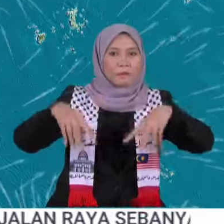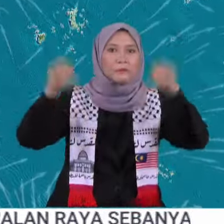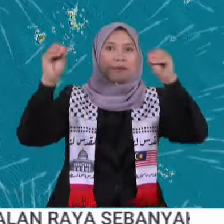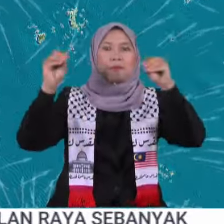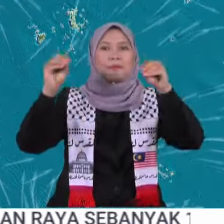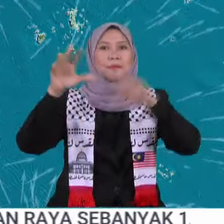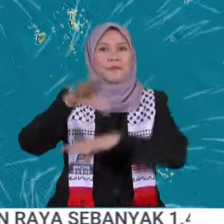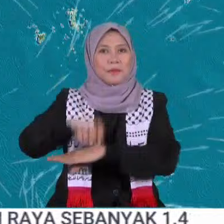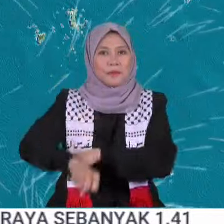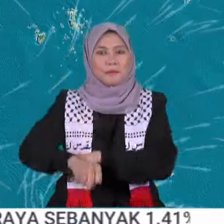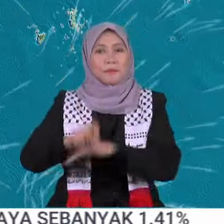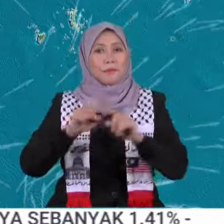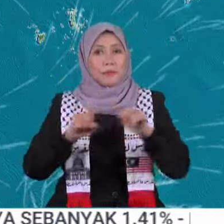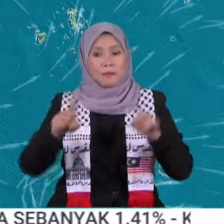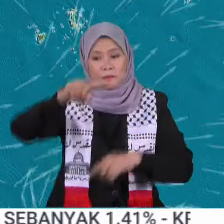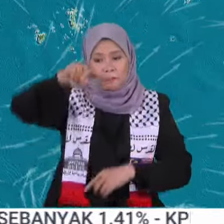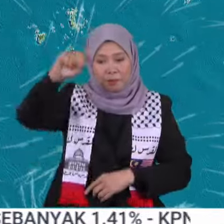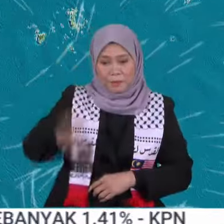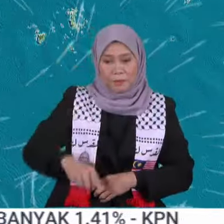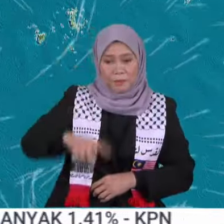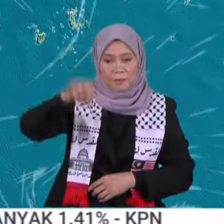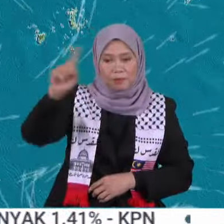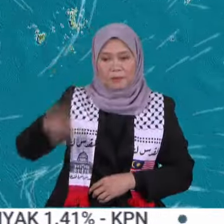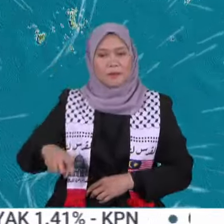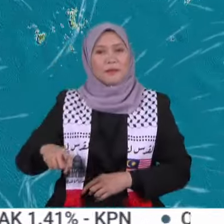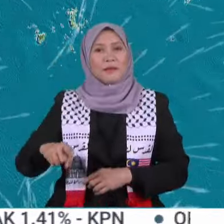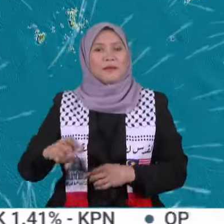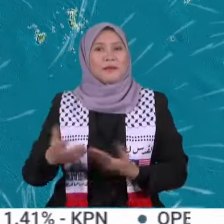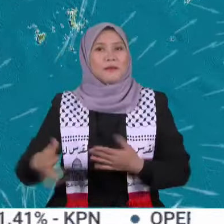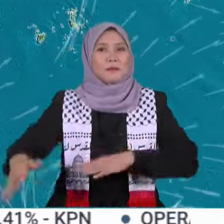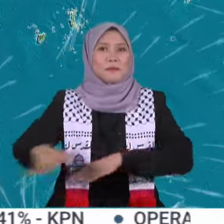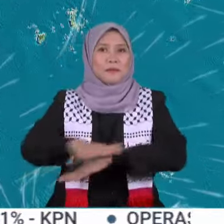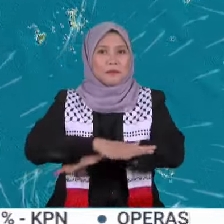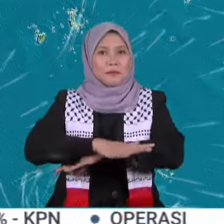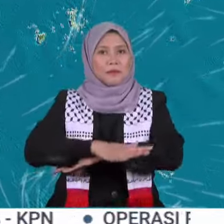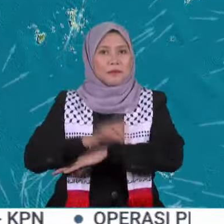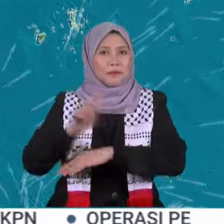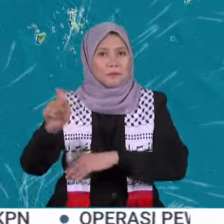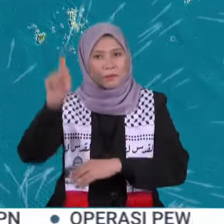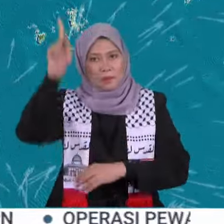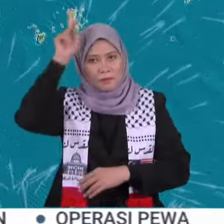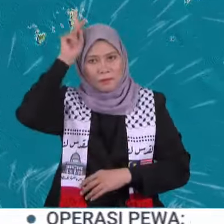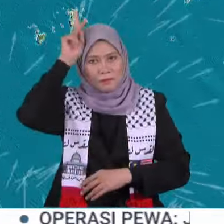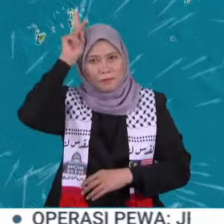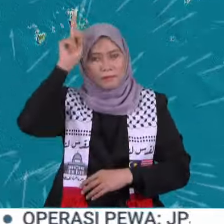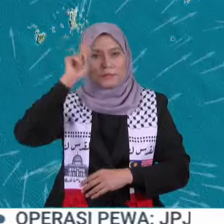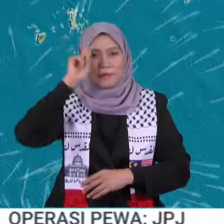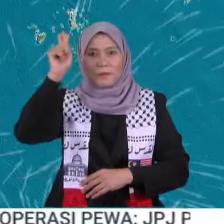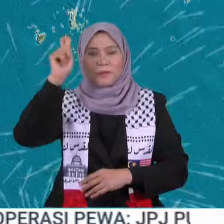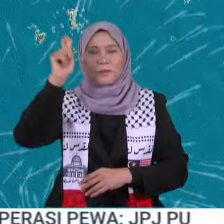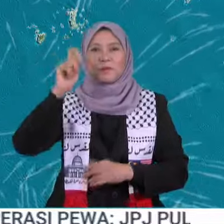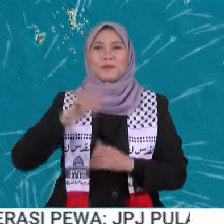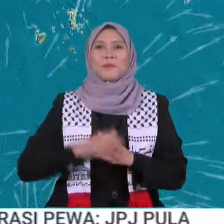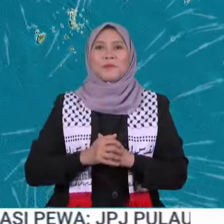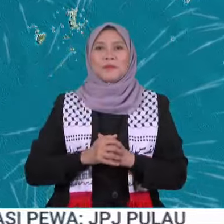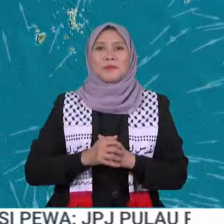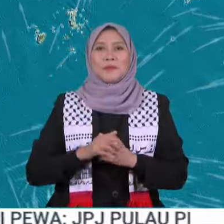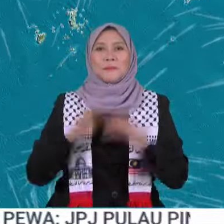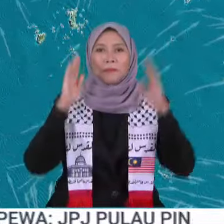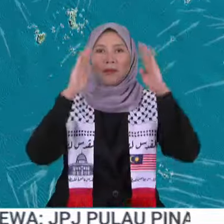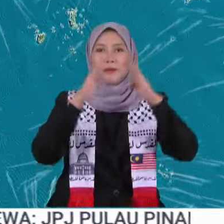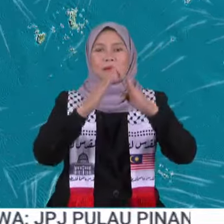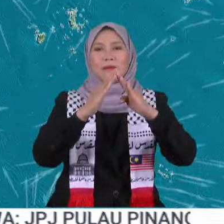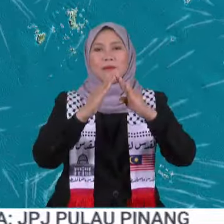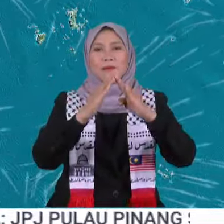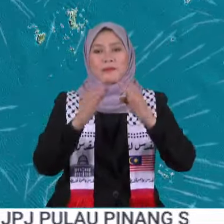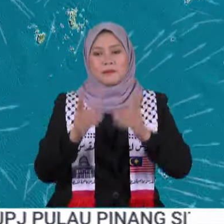malam. Namun begitu, ribut petir yang berlaku untuk negeri-negeri di pantai timur seperti di Kelantan, Terengganu, di sekitar selatan Pahang